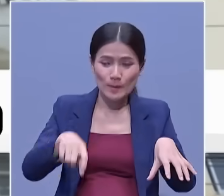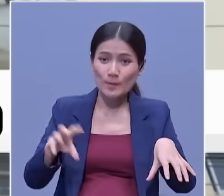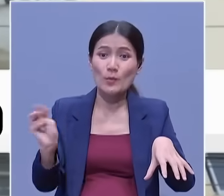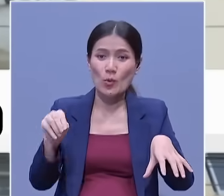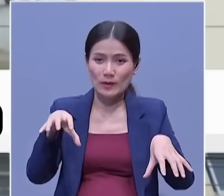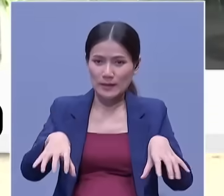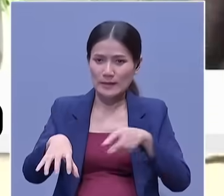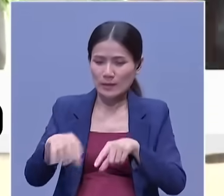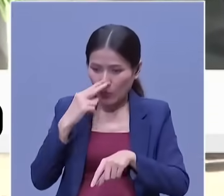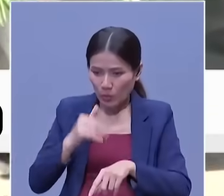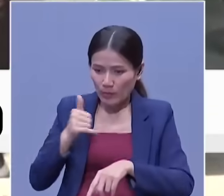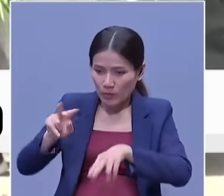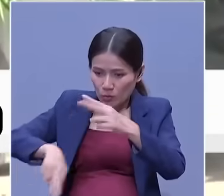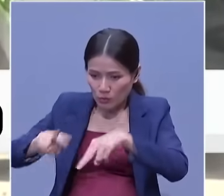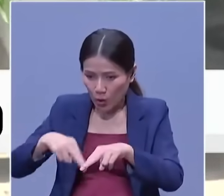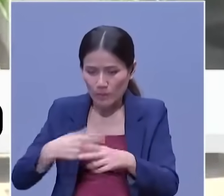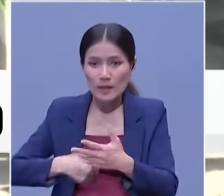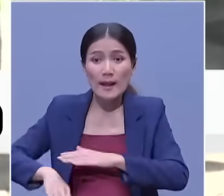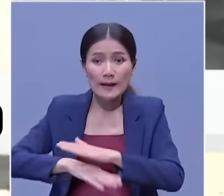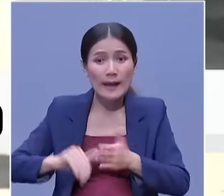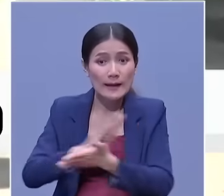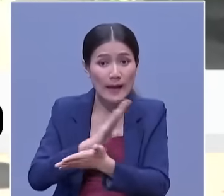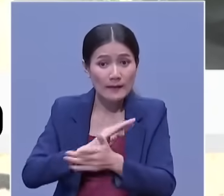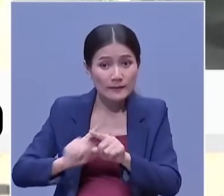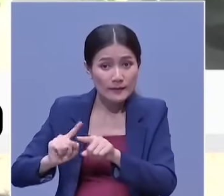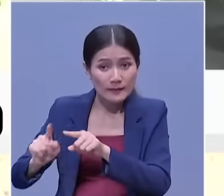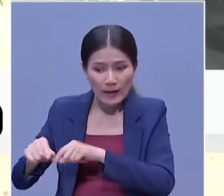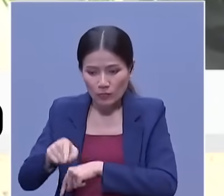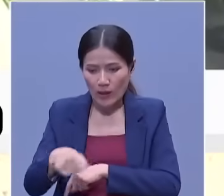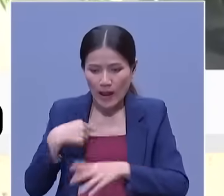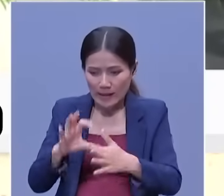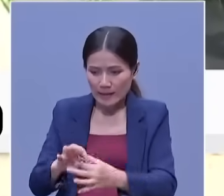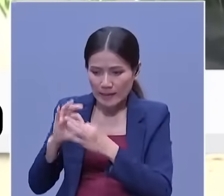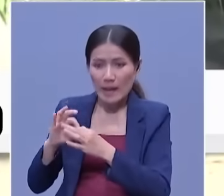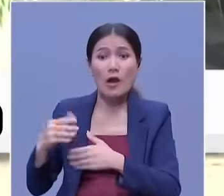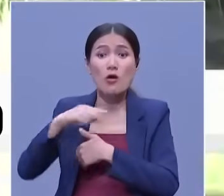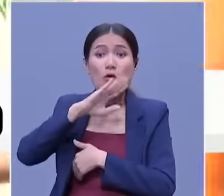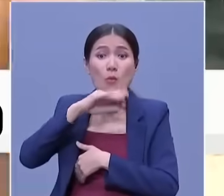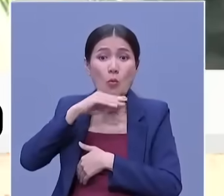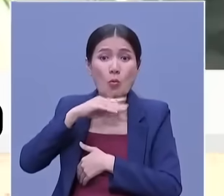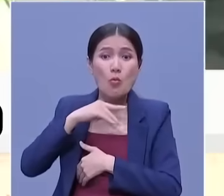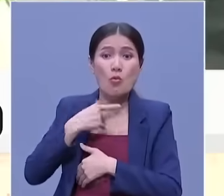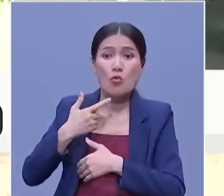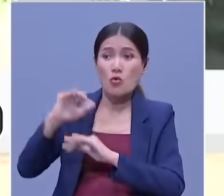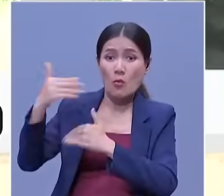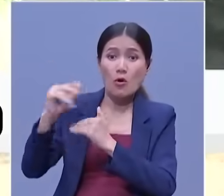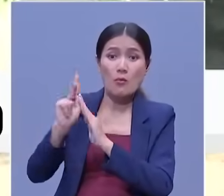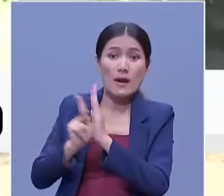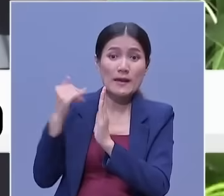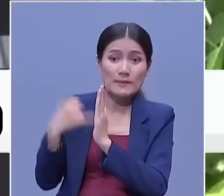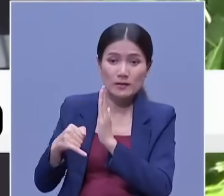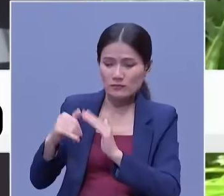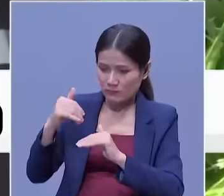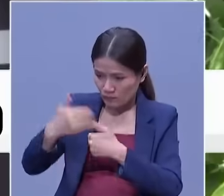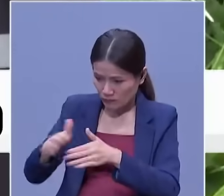เชื่อมโยงกับหมูเถื่อนของกลาง161ตู้ที่ตรวจยึดได้ที่ท่าเรือแหลมฉบังนะครับตอนนี้ทางเจ้าหน้าที่จากสถาบันนิติวิทยาศ